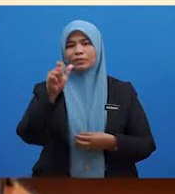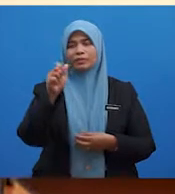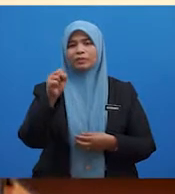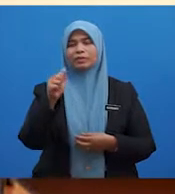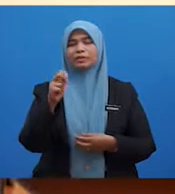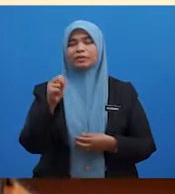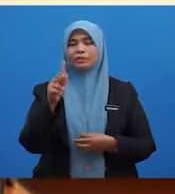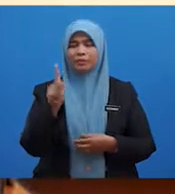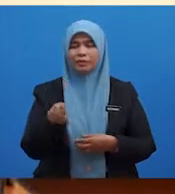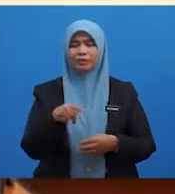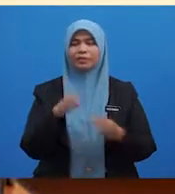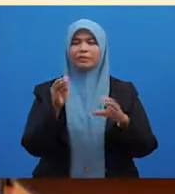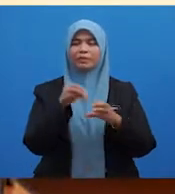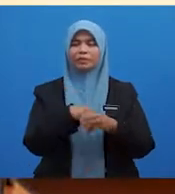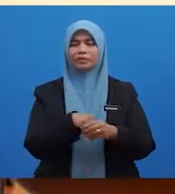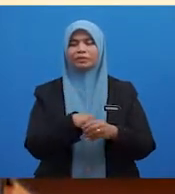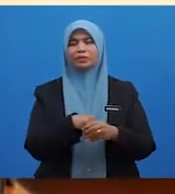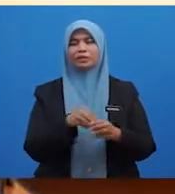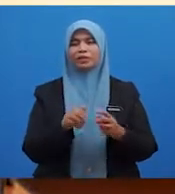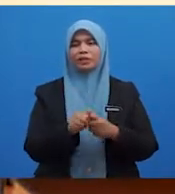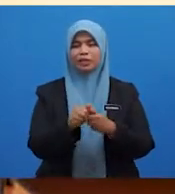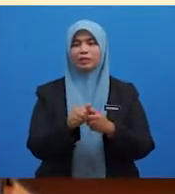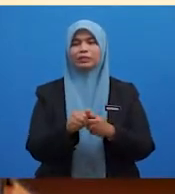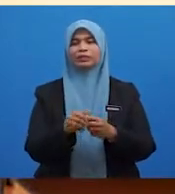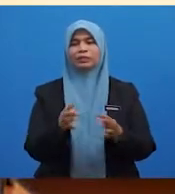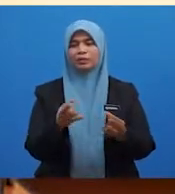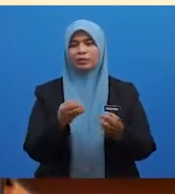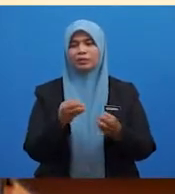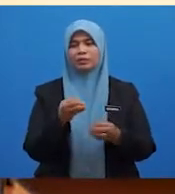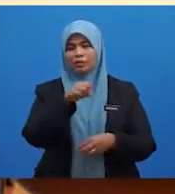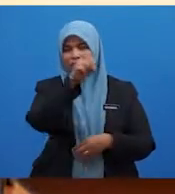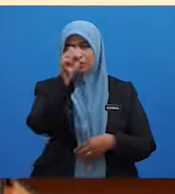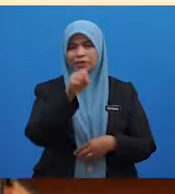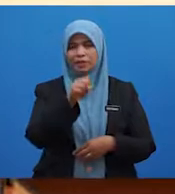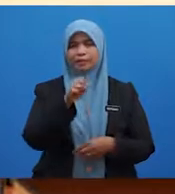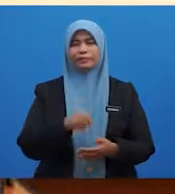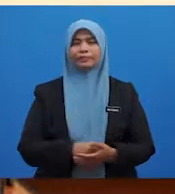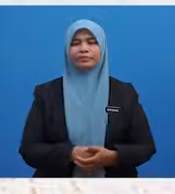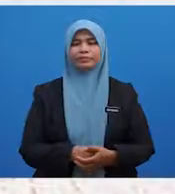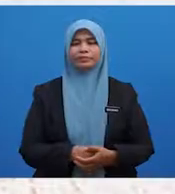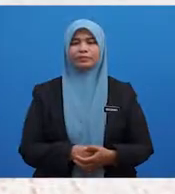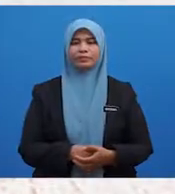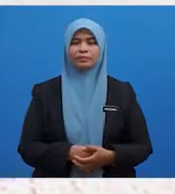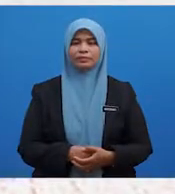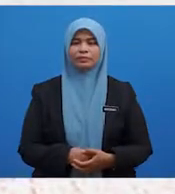ulasan perlu dimasukkan mengikut kehendak soalan.